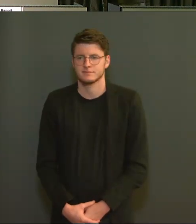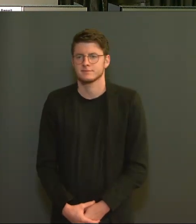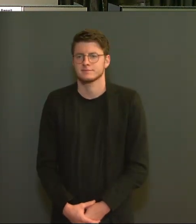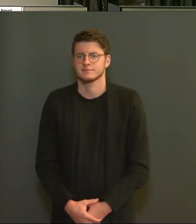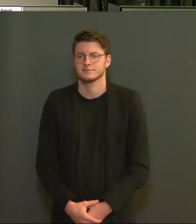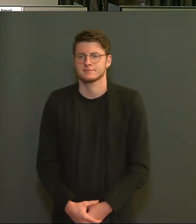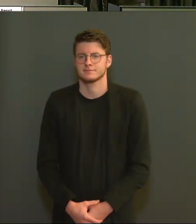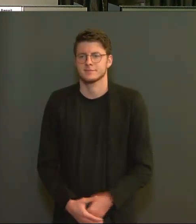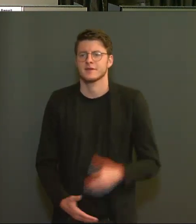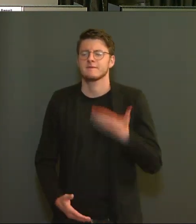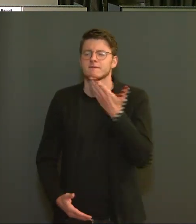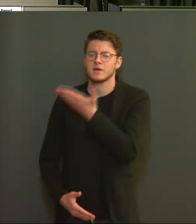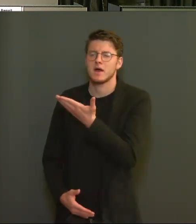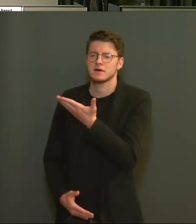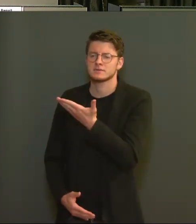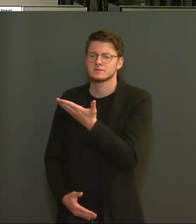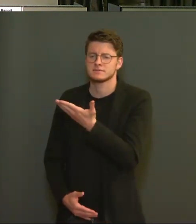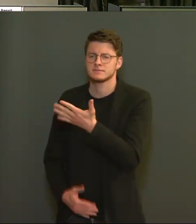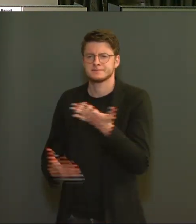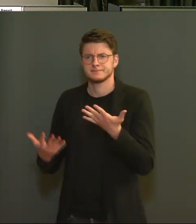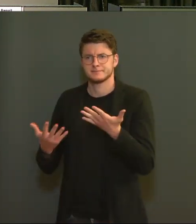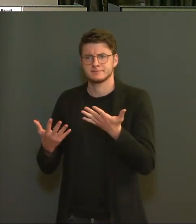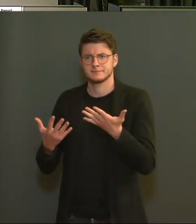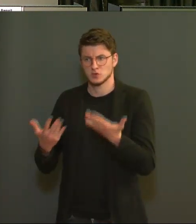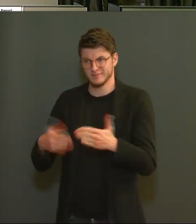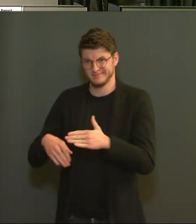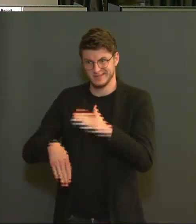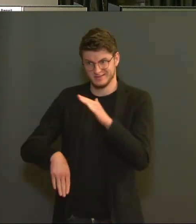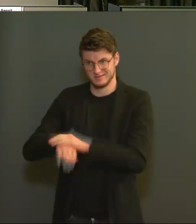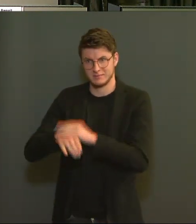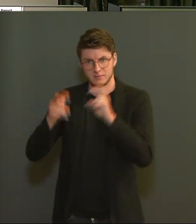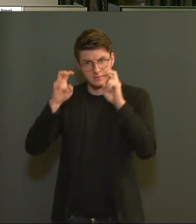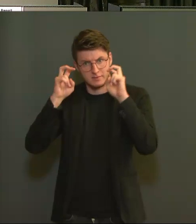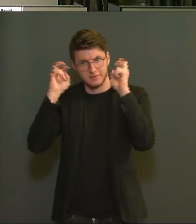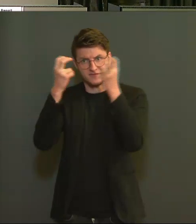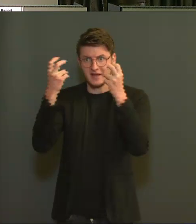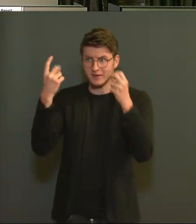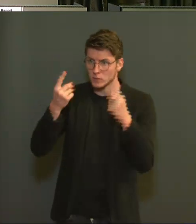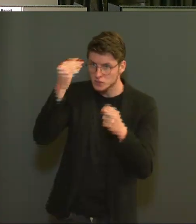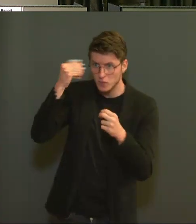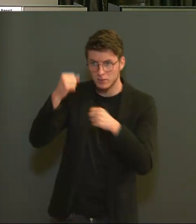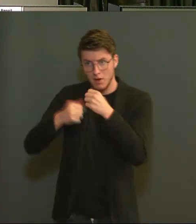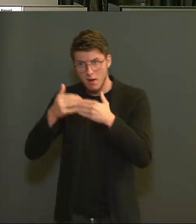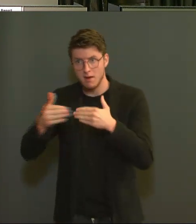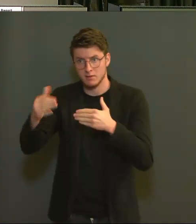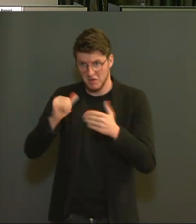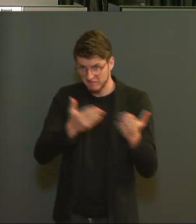Ce vos expectations de la vista de'année universitaire ? De'année universitaire et'année